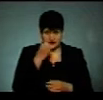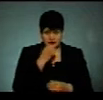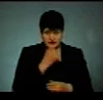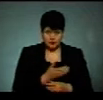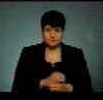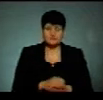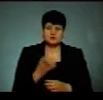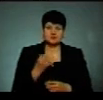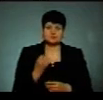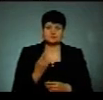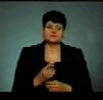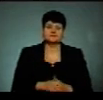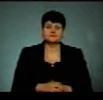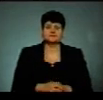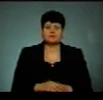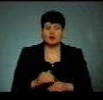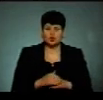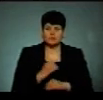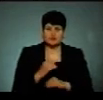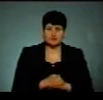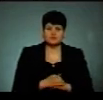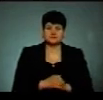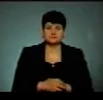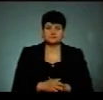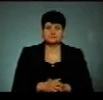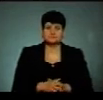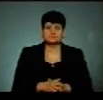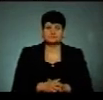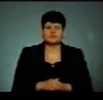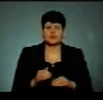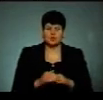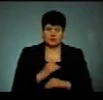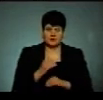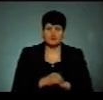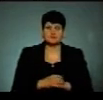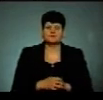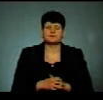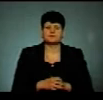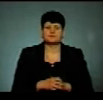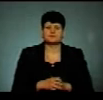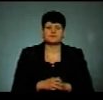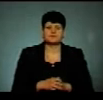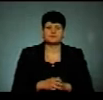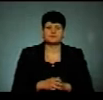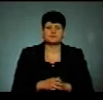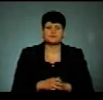є ще один телефонний дзвінок. Доброго вечора. Будь ласка, запитуйте. Добрий вечір. Добрий вечір.